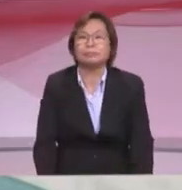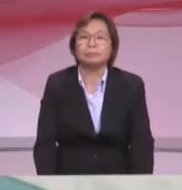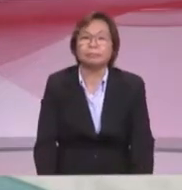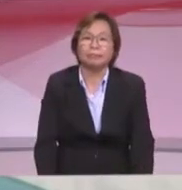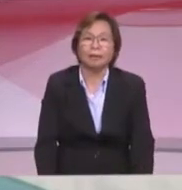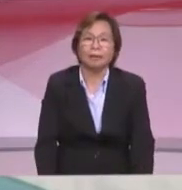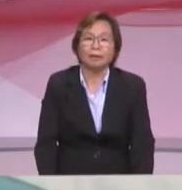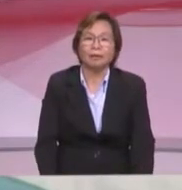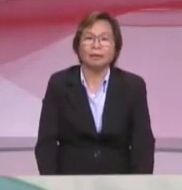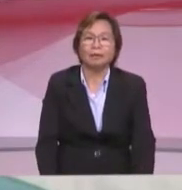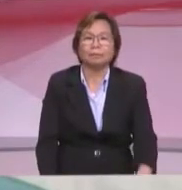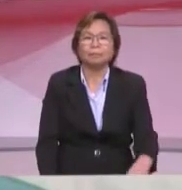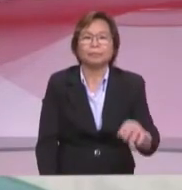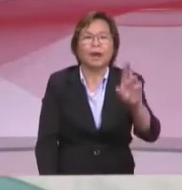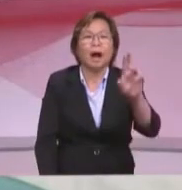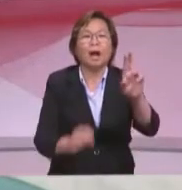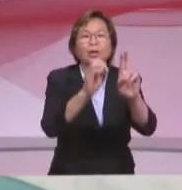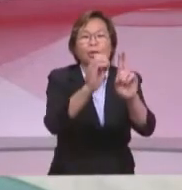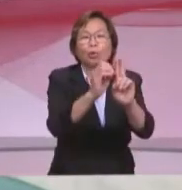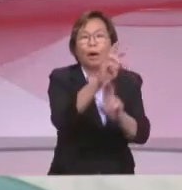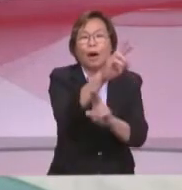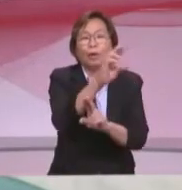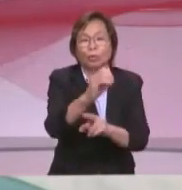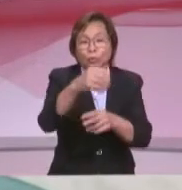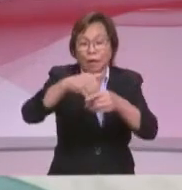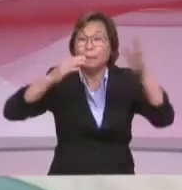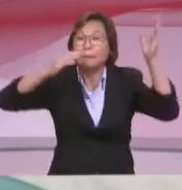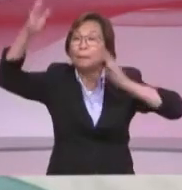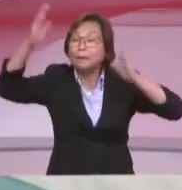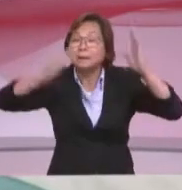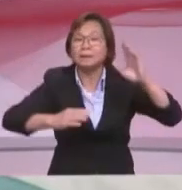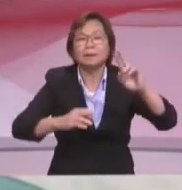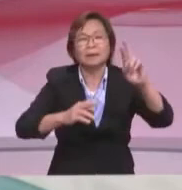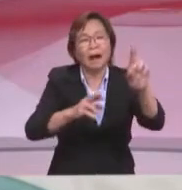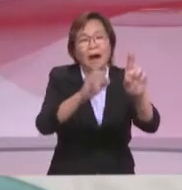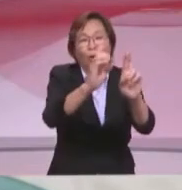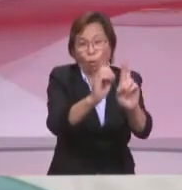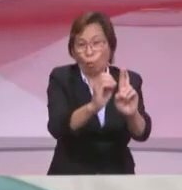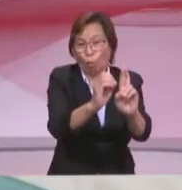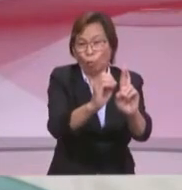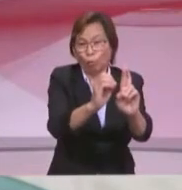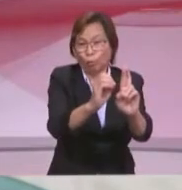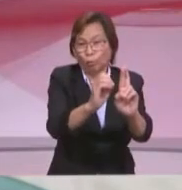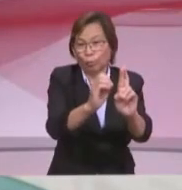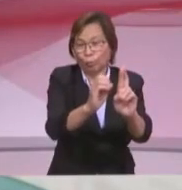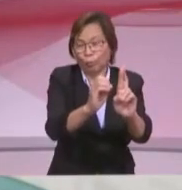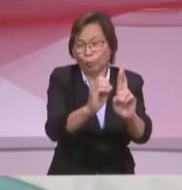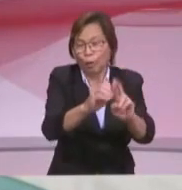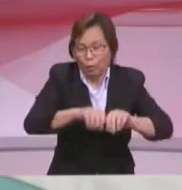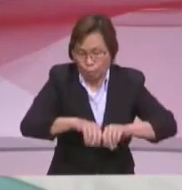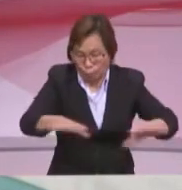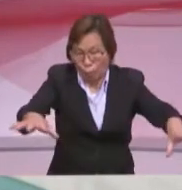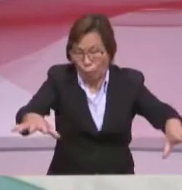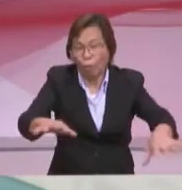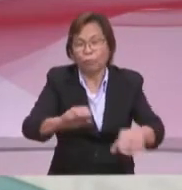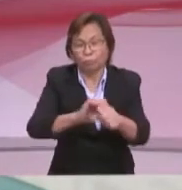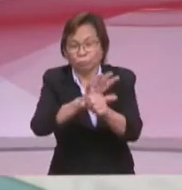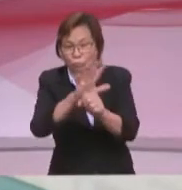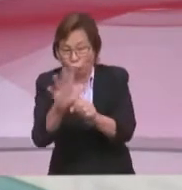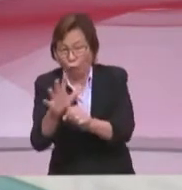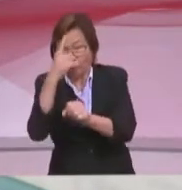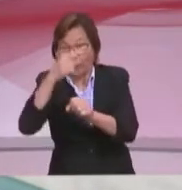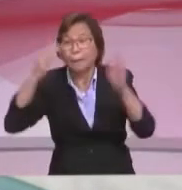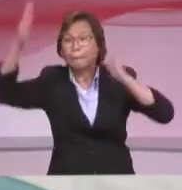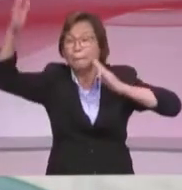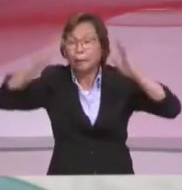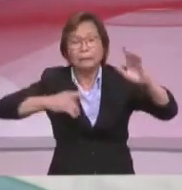perkembangan nilai R ataupun R0 dalam negara. Nilai R ataupun R0 penularan jangkitan COVID-19 bagi